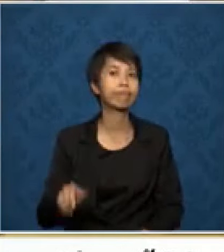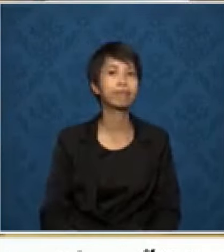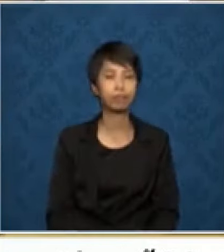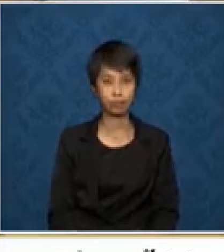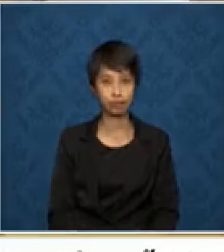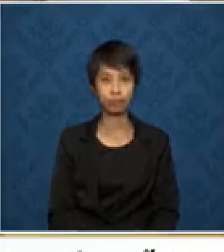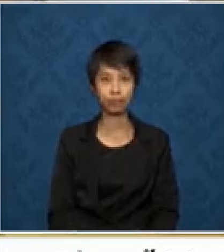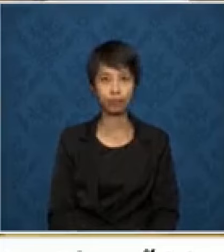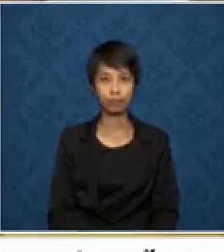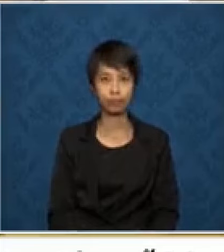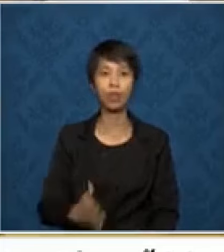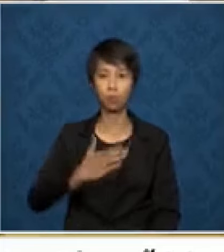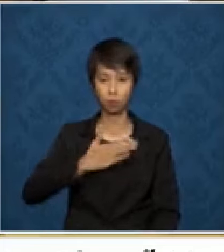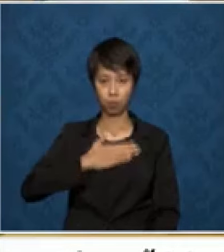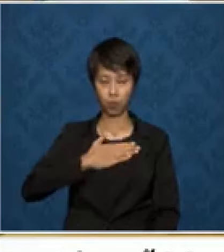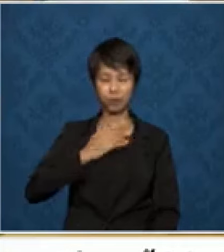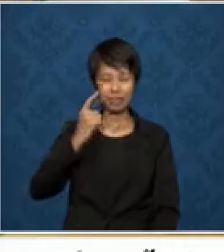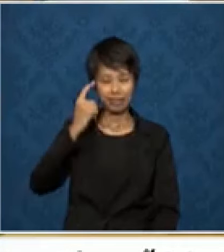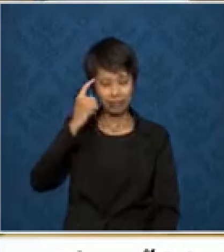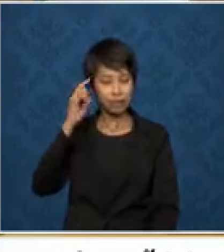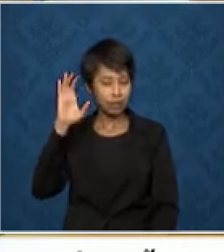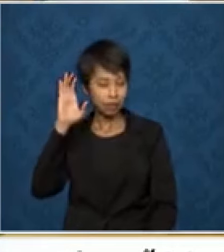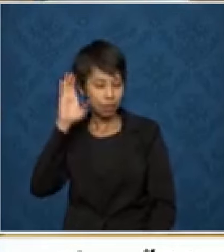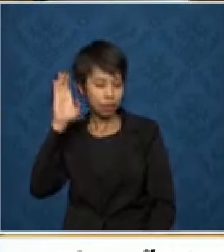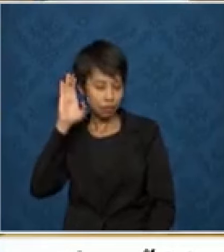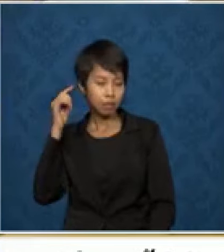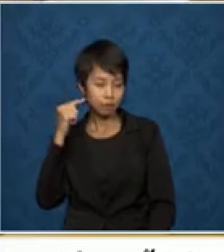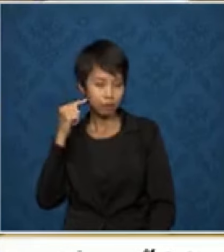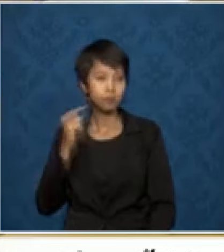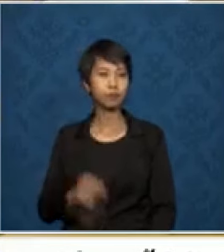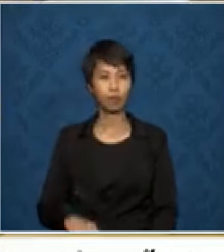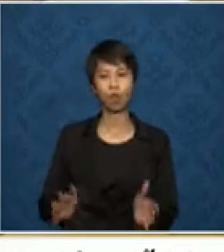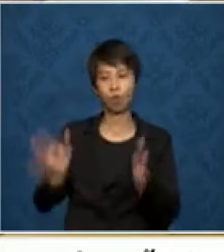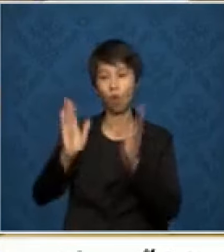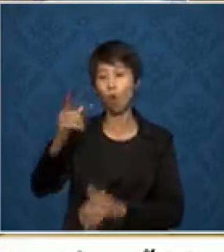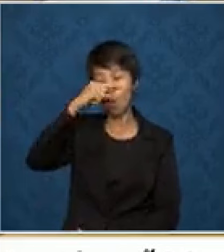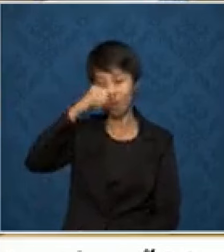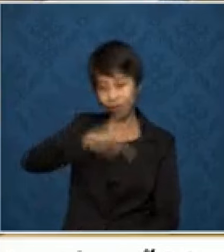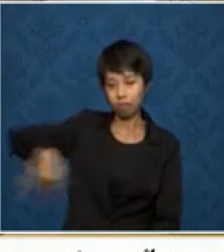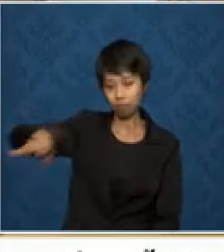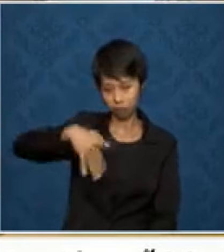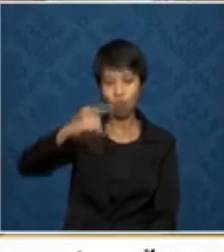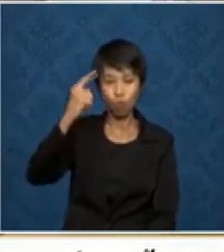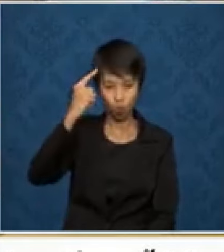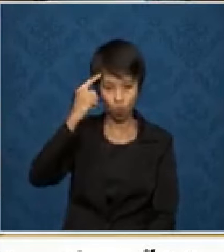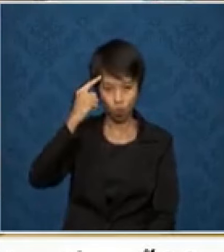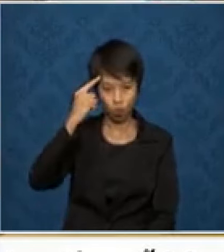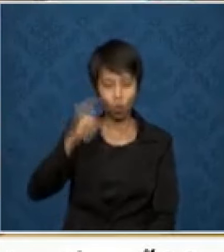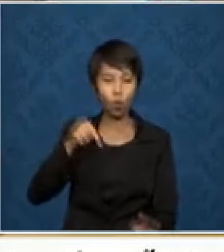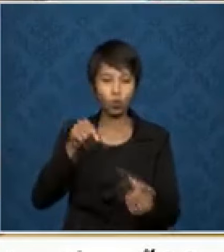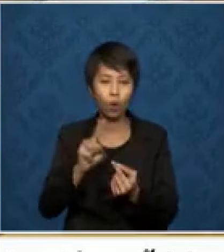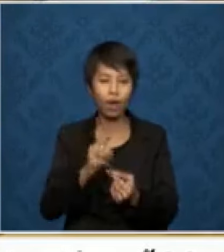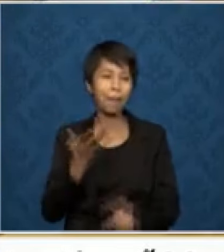ใจผมเชื่อครับคนไทยเข้าใจเรื่องบุญคุณ